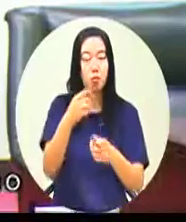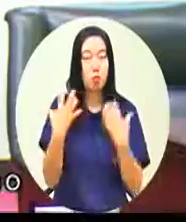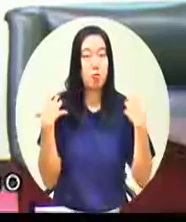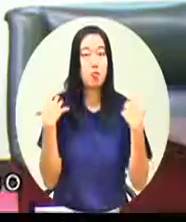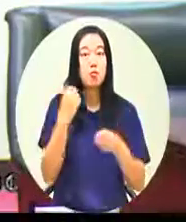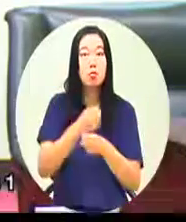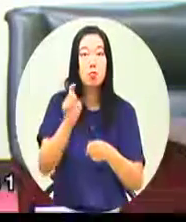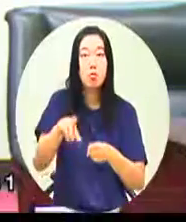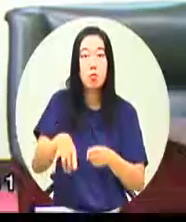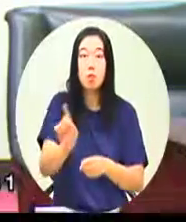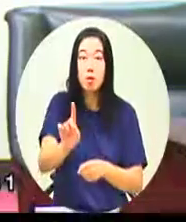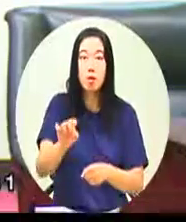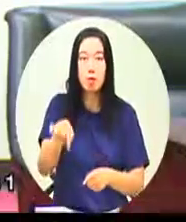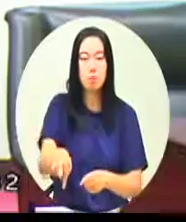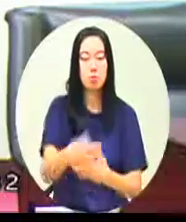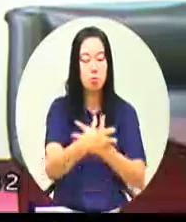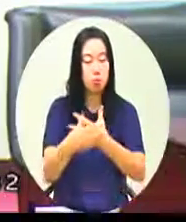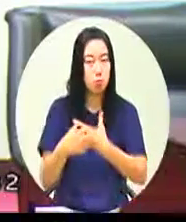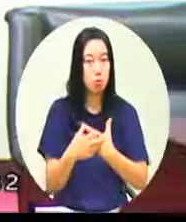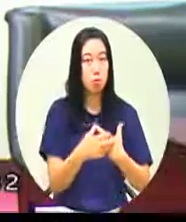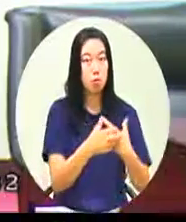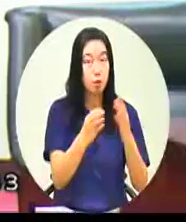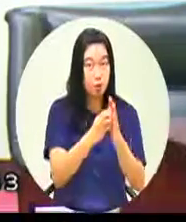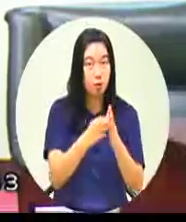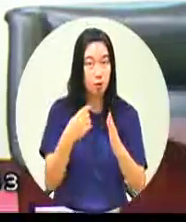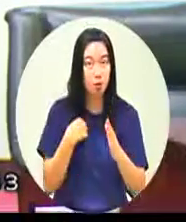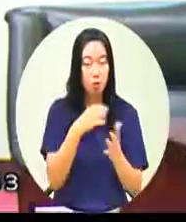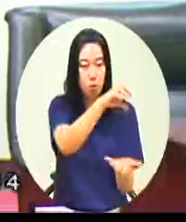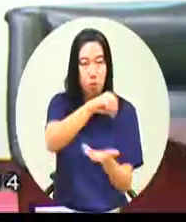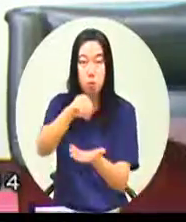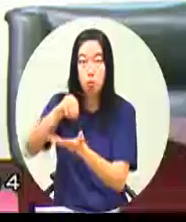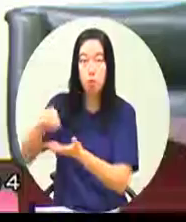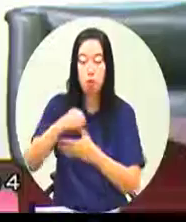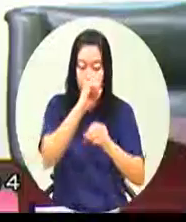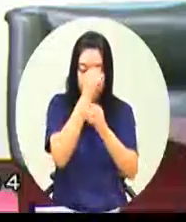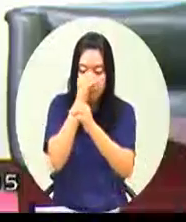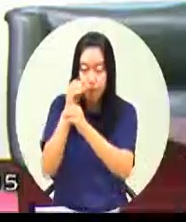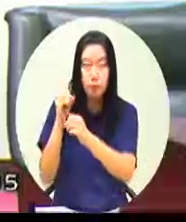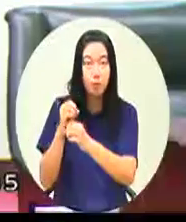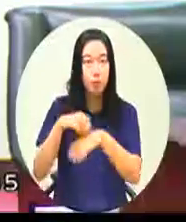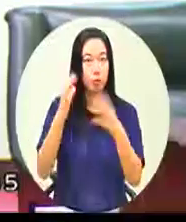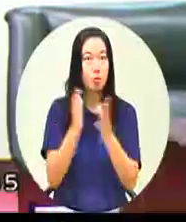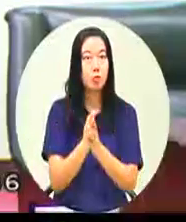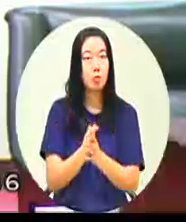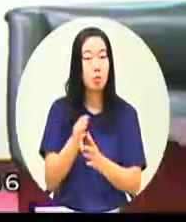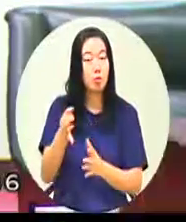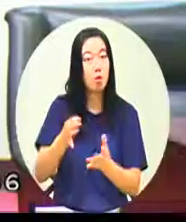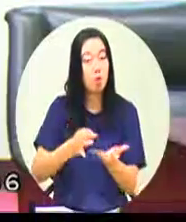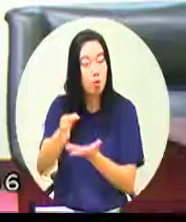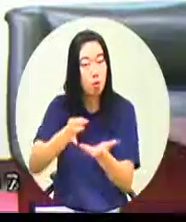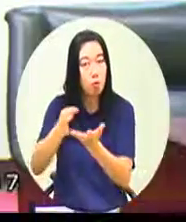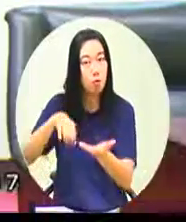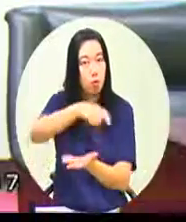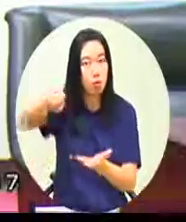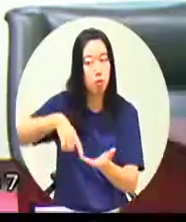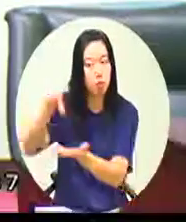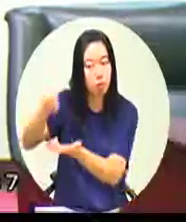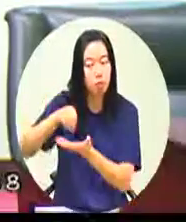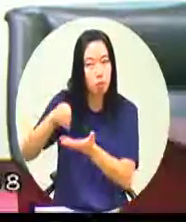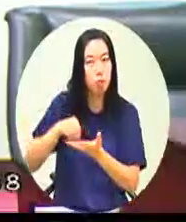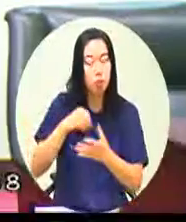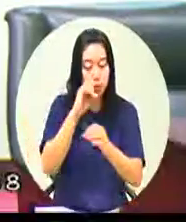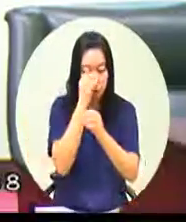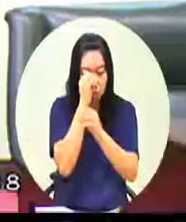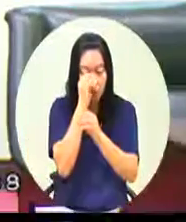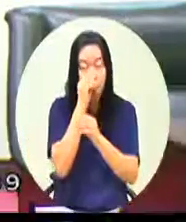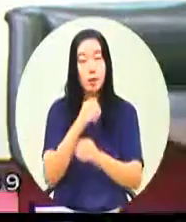生局来。抽验我们菜市场所有的啊，咱所有的菜价啊，伫卖菜的一寡抽验这些农